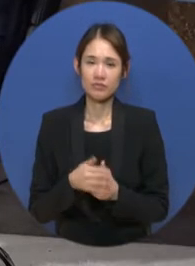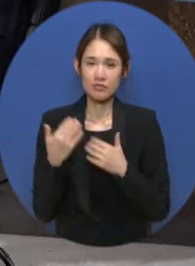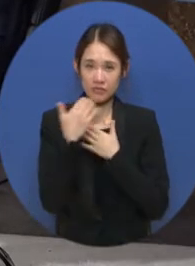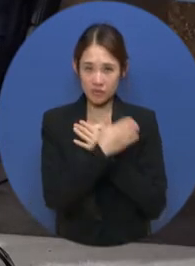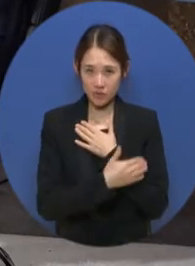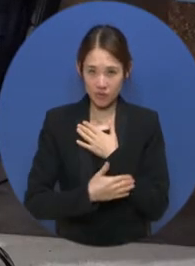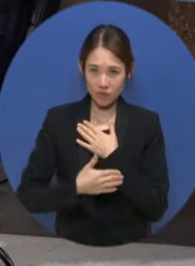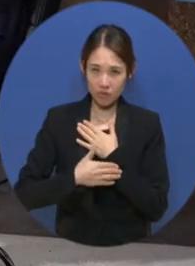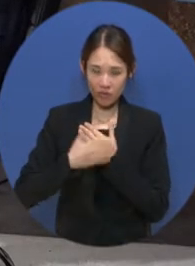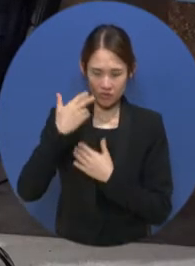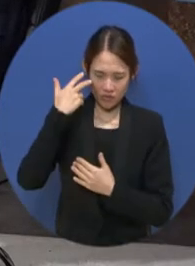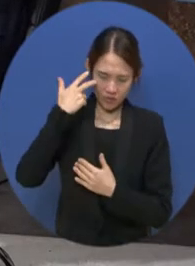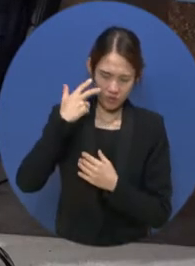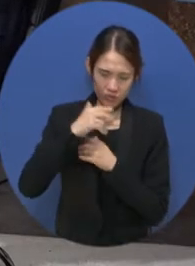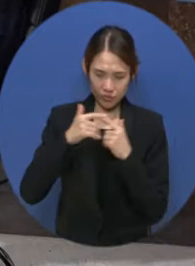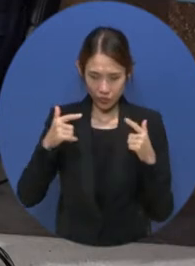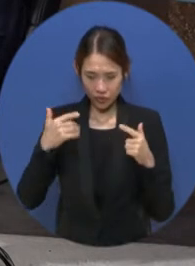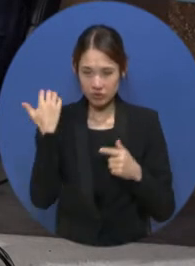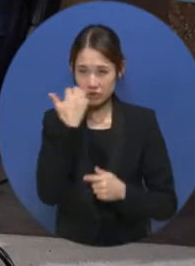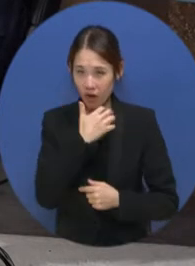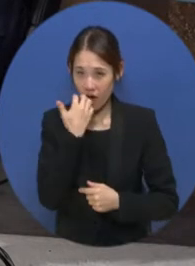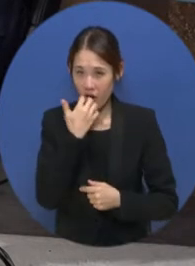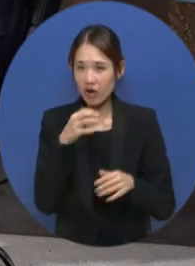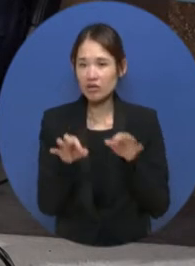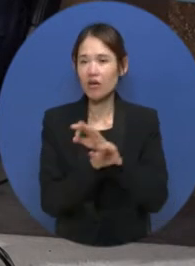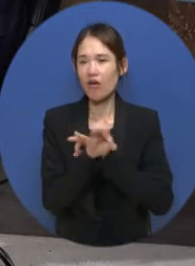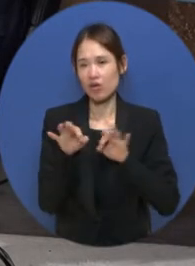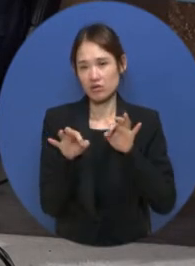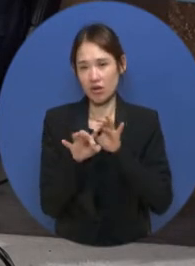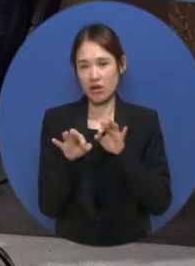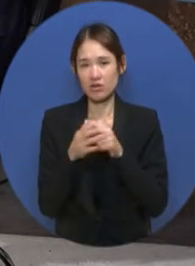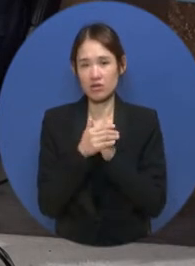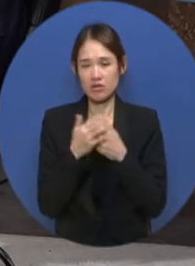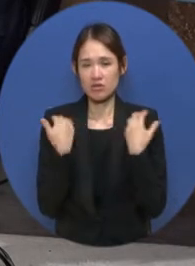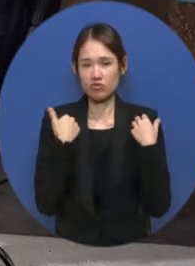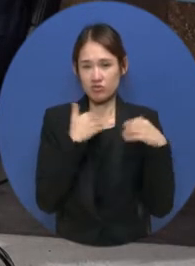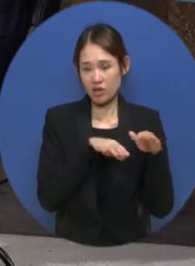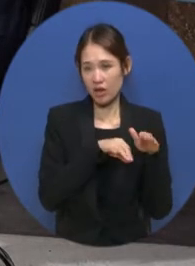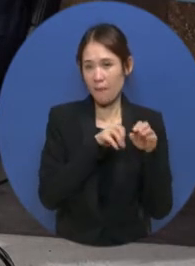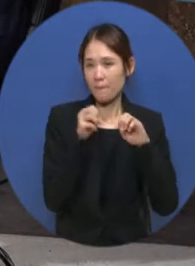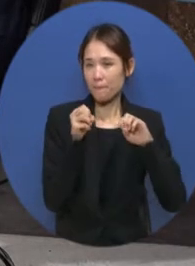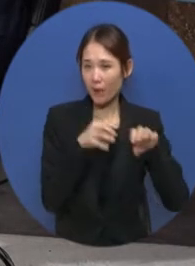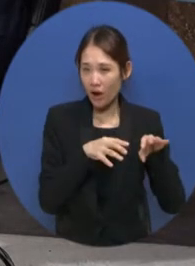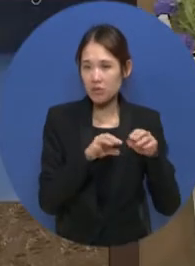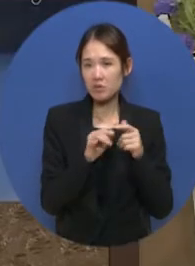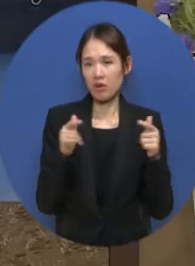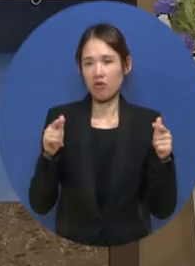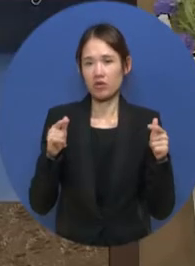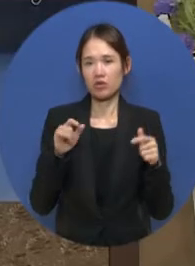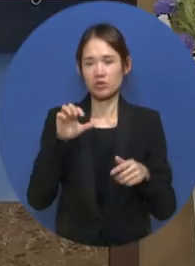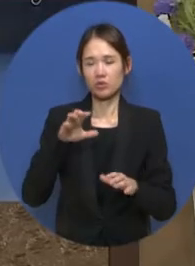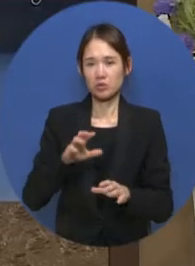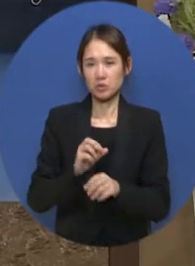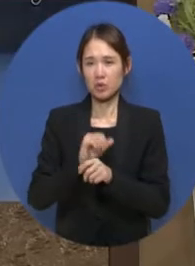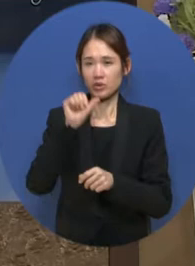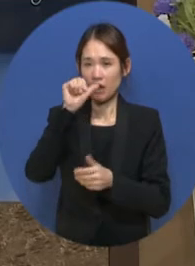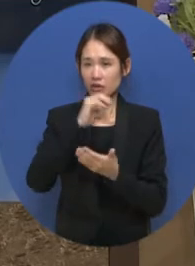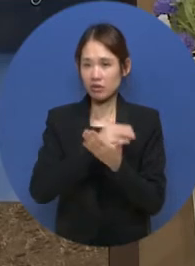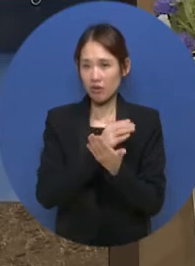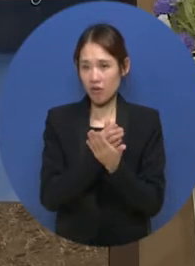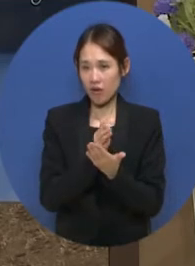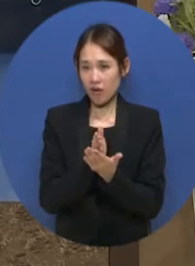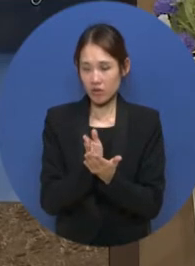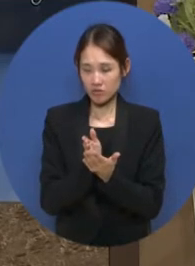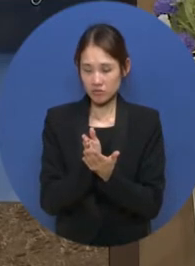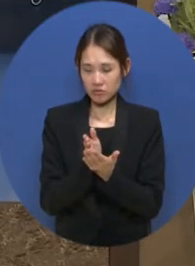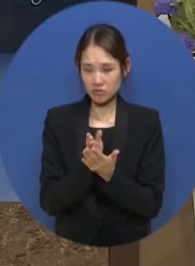신체적 그리고 정신적 성적 경제적 그리고 용이 방 이미 이렇게 어 5가지 정도 크게